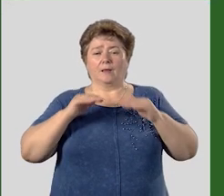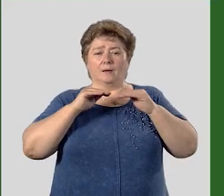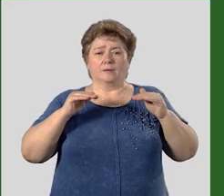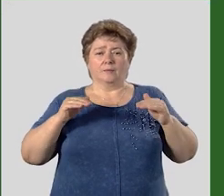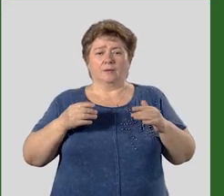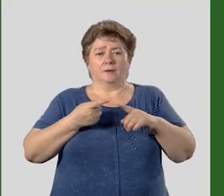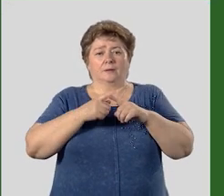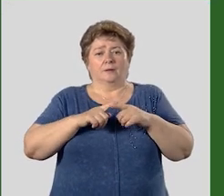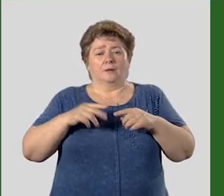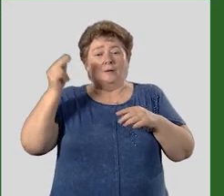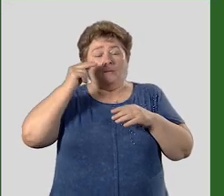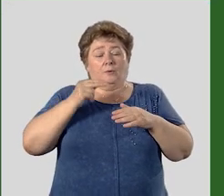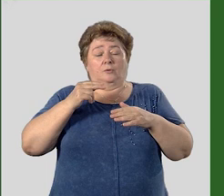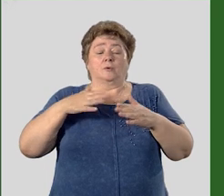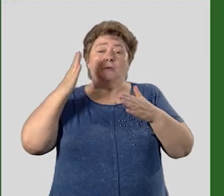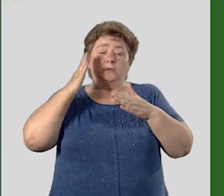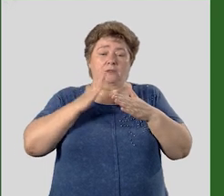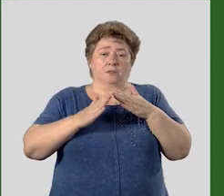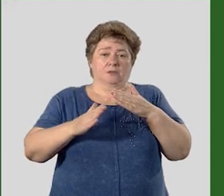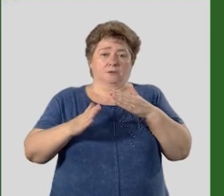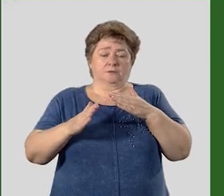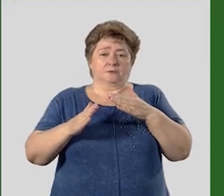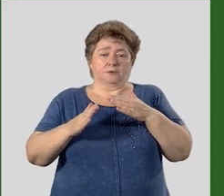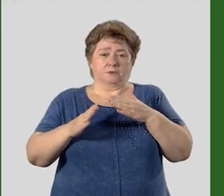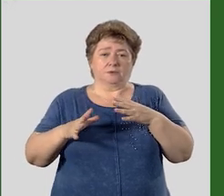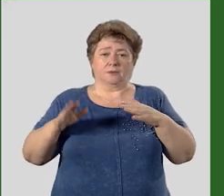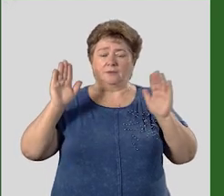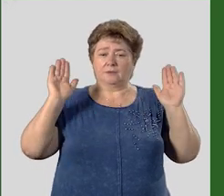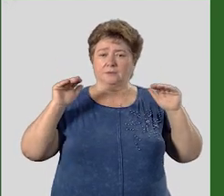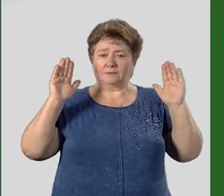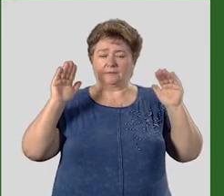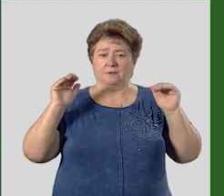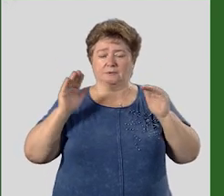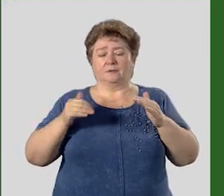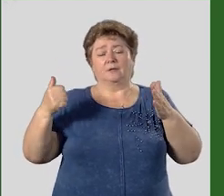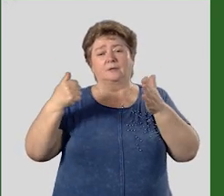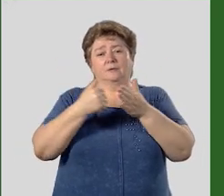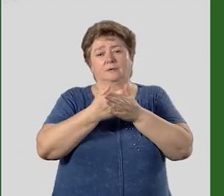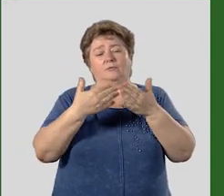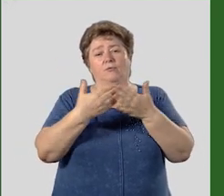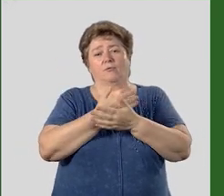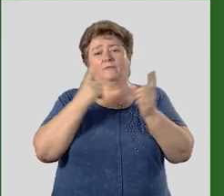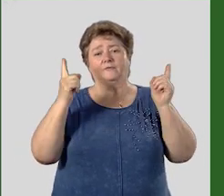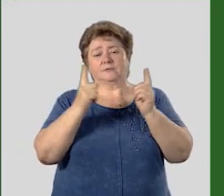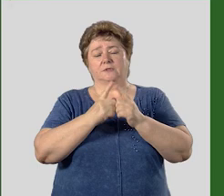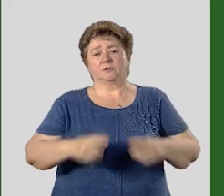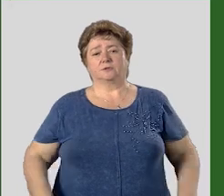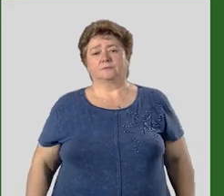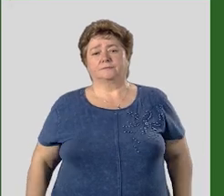Ребята, на этом наш урок подошел к концу. До свидания, до новых встреч!